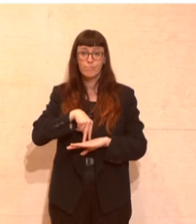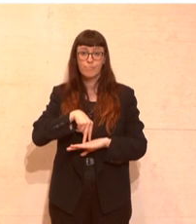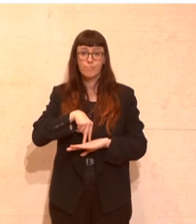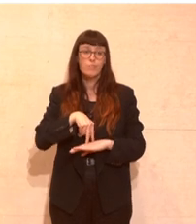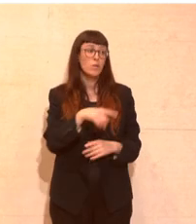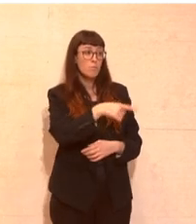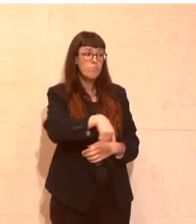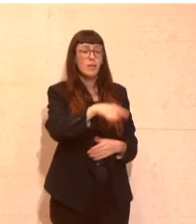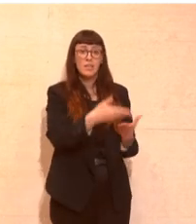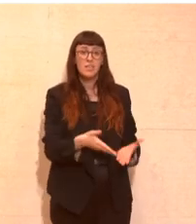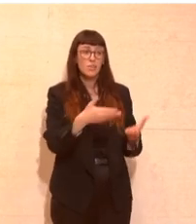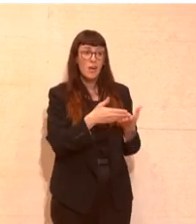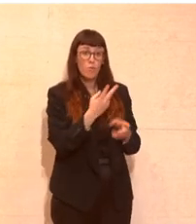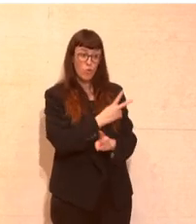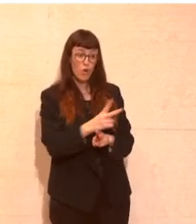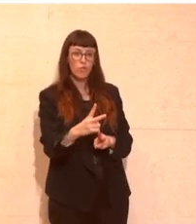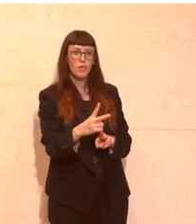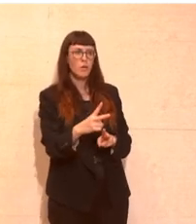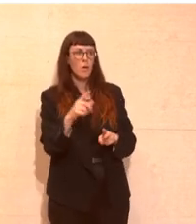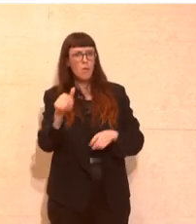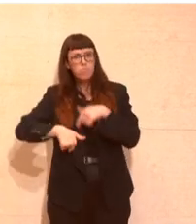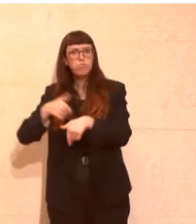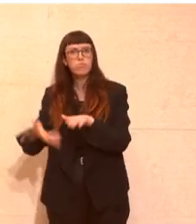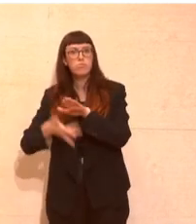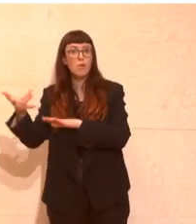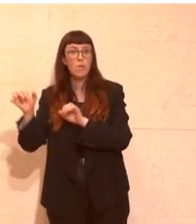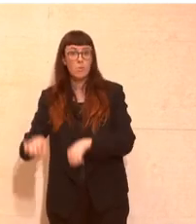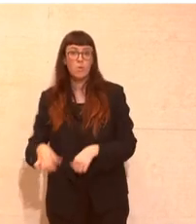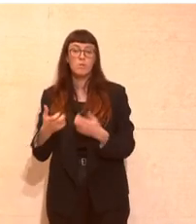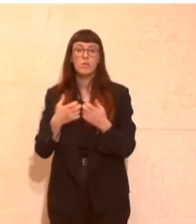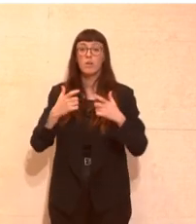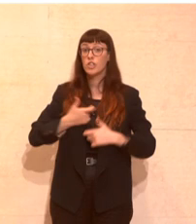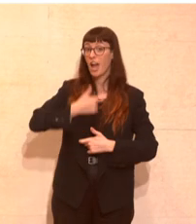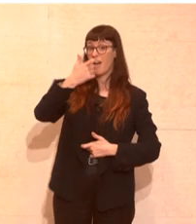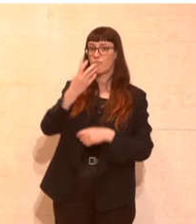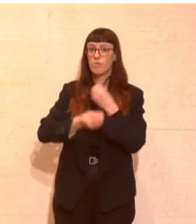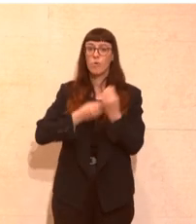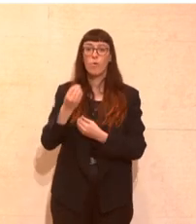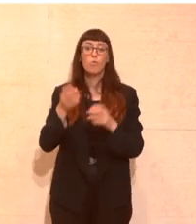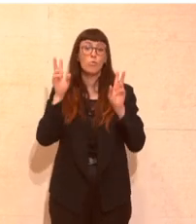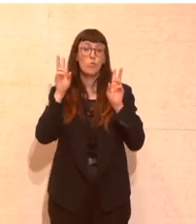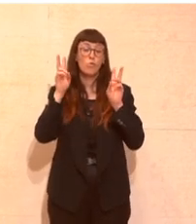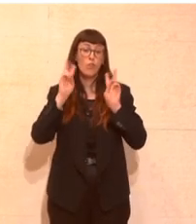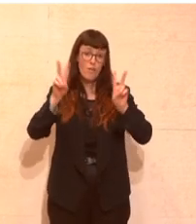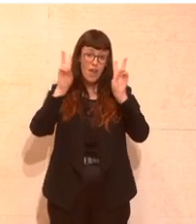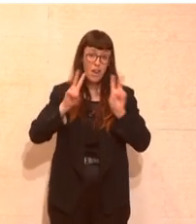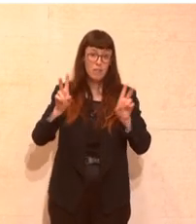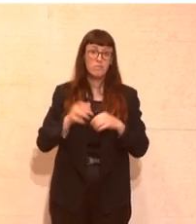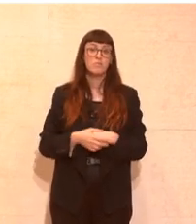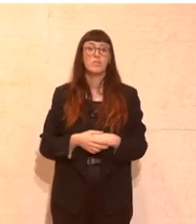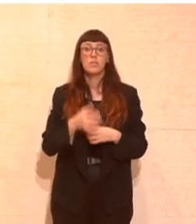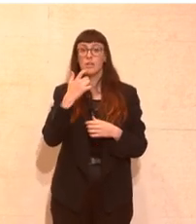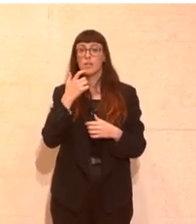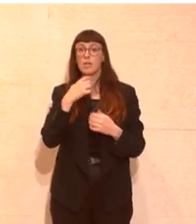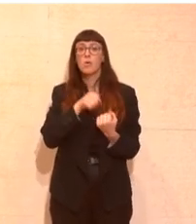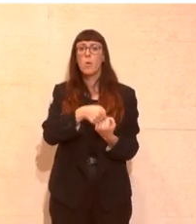C'est le cas par exemple de la girafe, c'est le cas également du cheval, qui vont avoir un verrou au niveau de la rotule